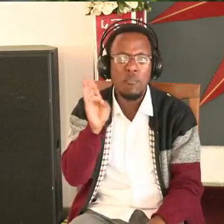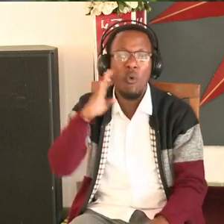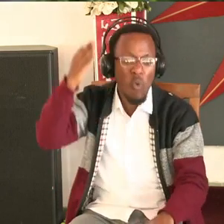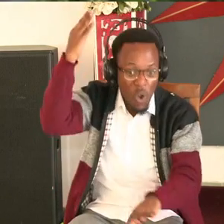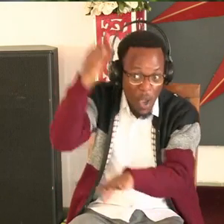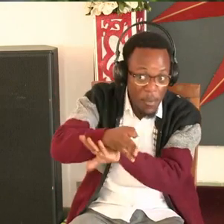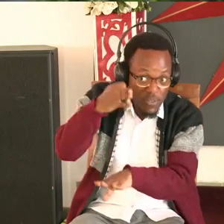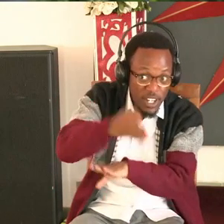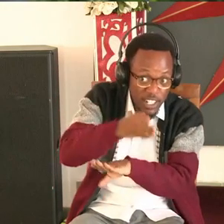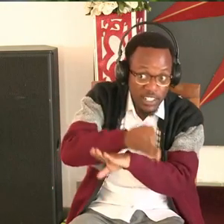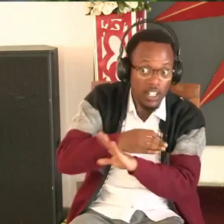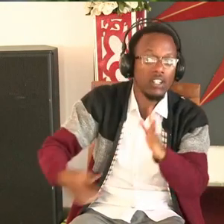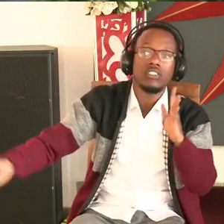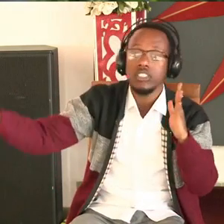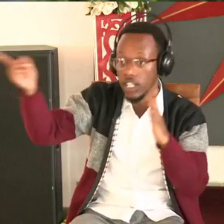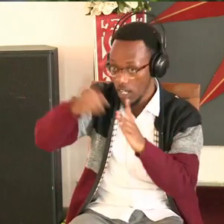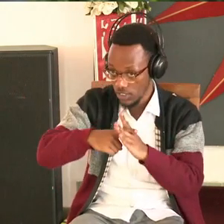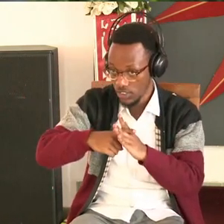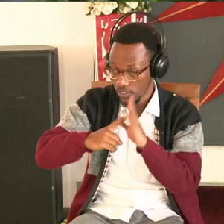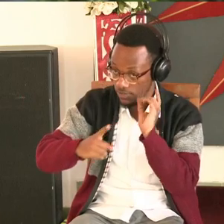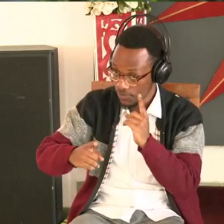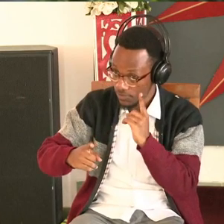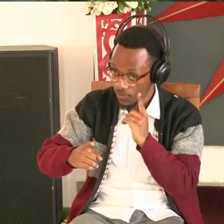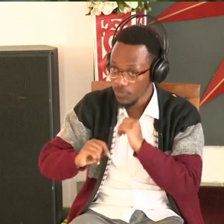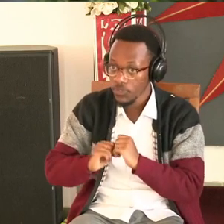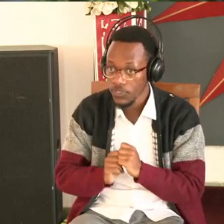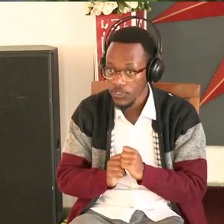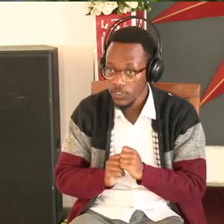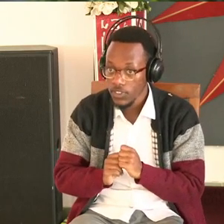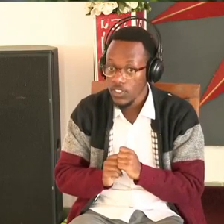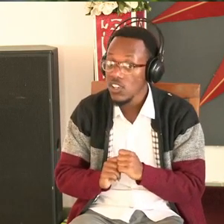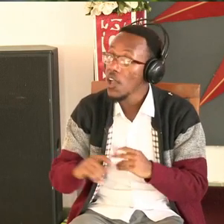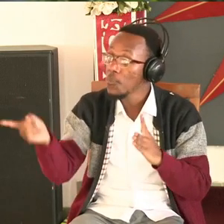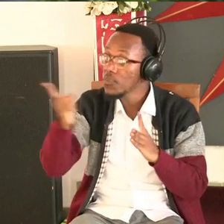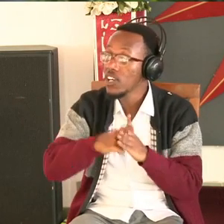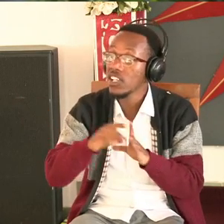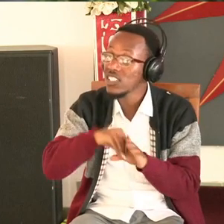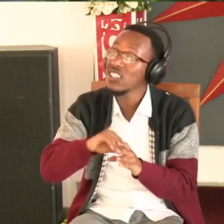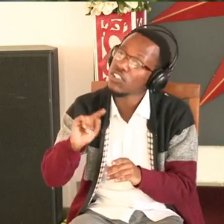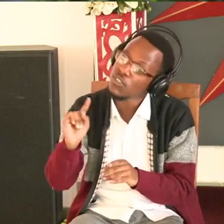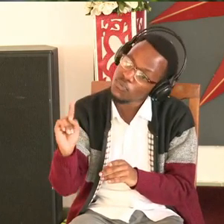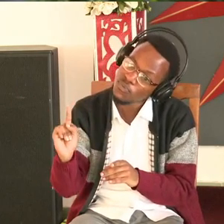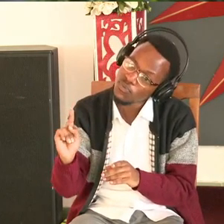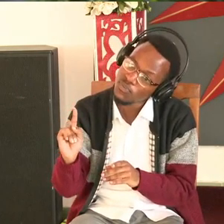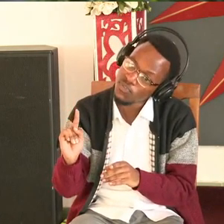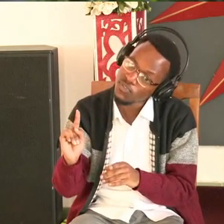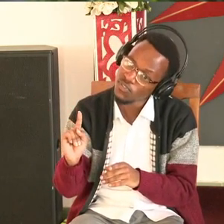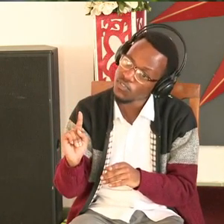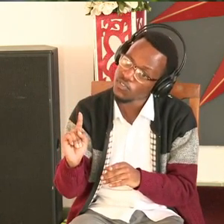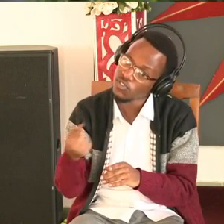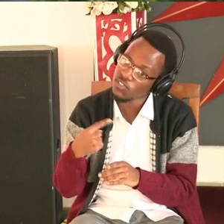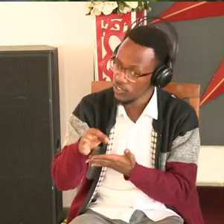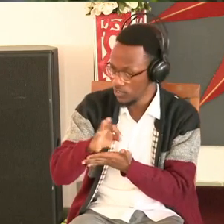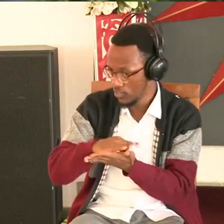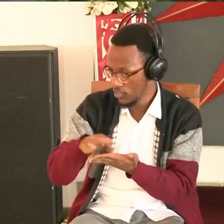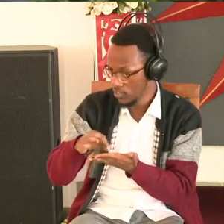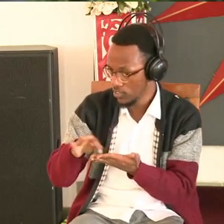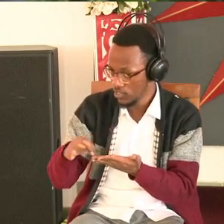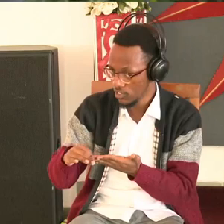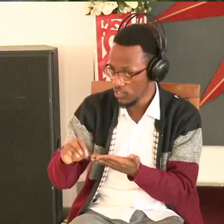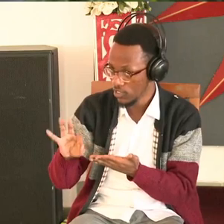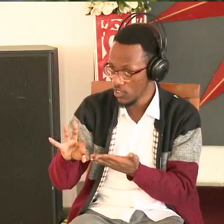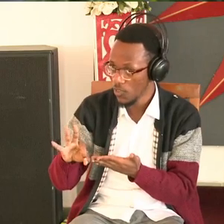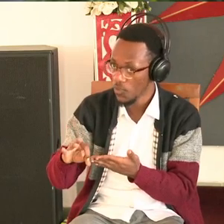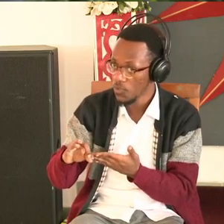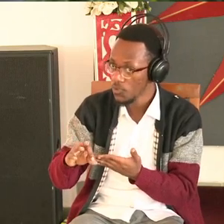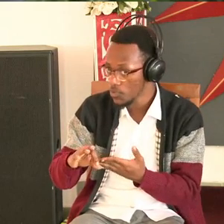inyigisho zitandukanye z'ibinyoma zaragaragaye muri icyo gihe cy'intumwa dans le premier hari rwose mu rwandiko